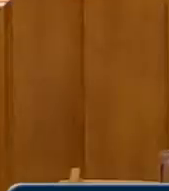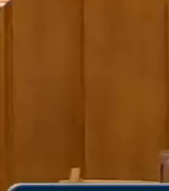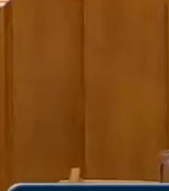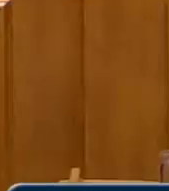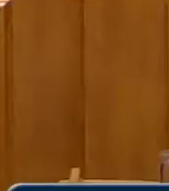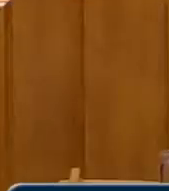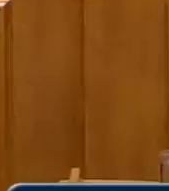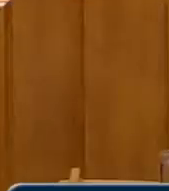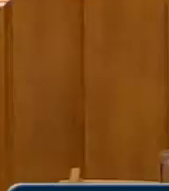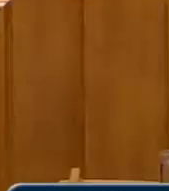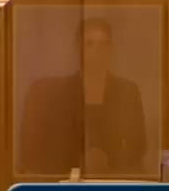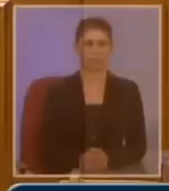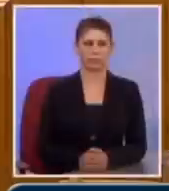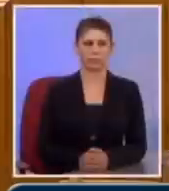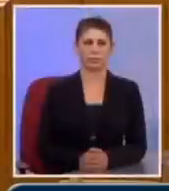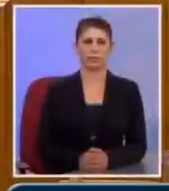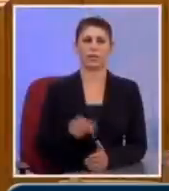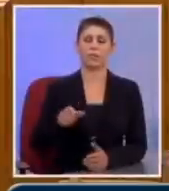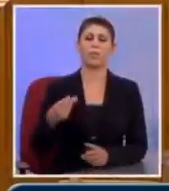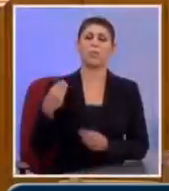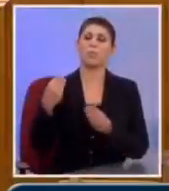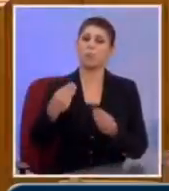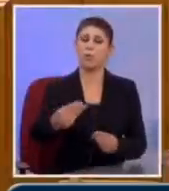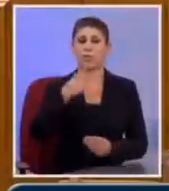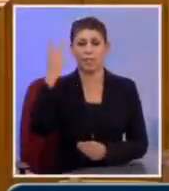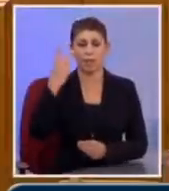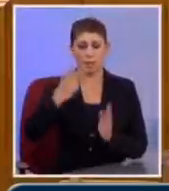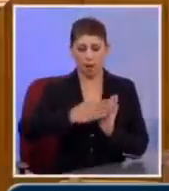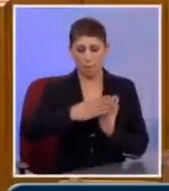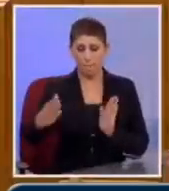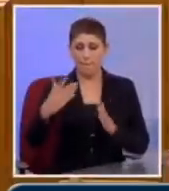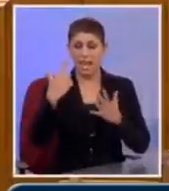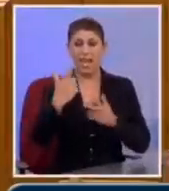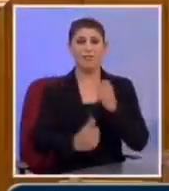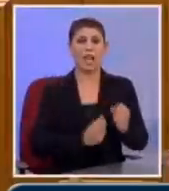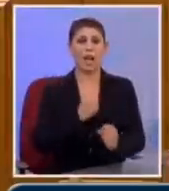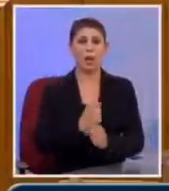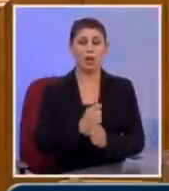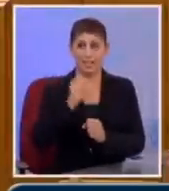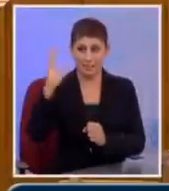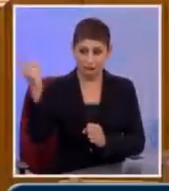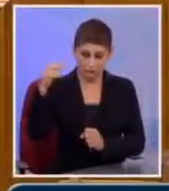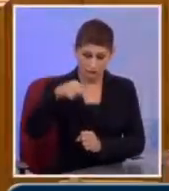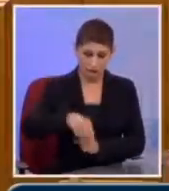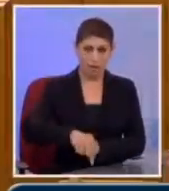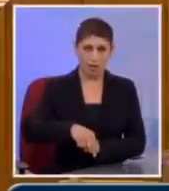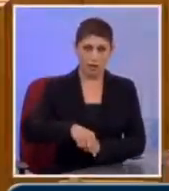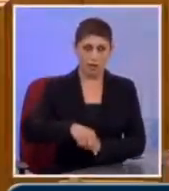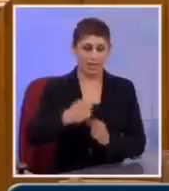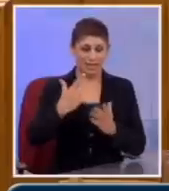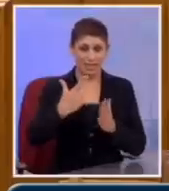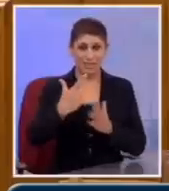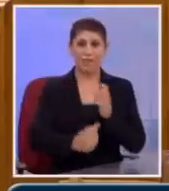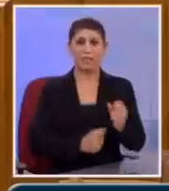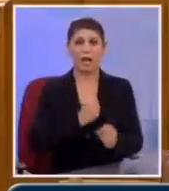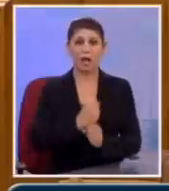δίνει το ελληνικό κράτος το δικαίωμα σε 7 χρόνια να γίνει Έλληνας, δεν μπορεί